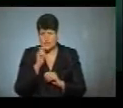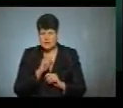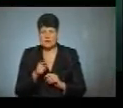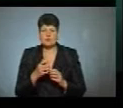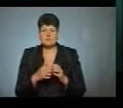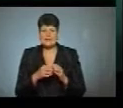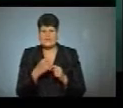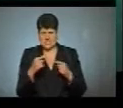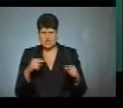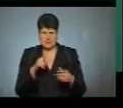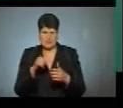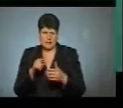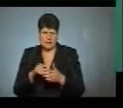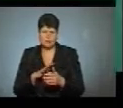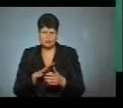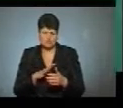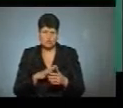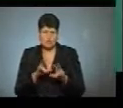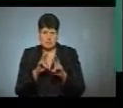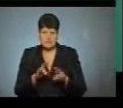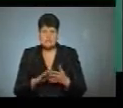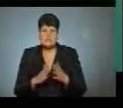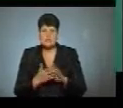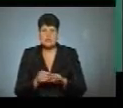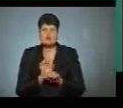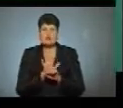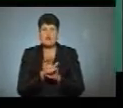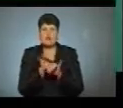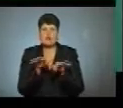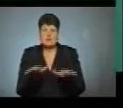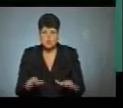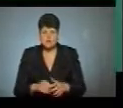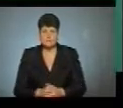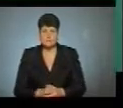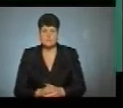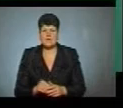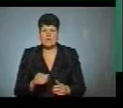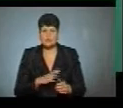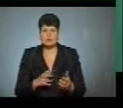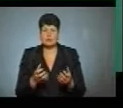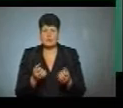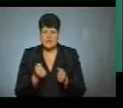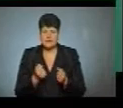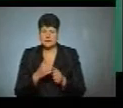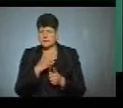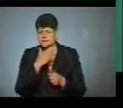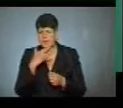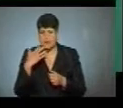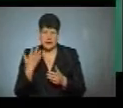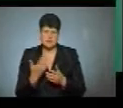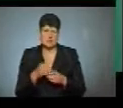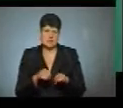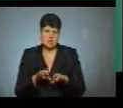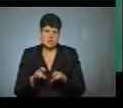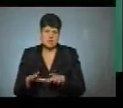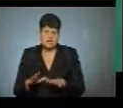серед інших питань було розглянуто і ситуацію з коронавірусом. Було прийнято ряд рішень,